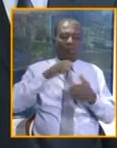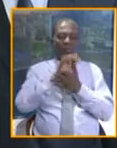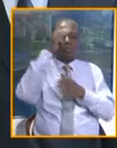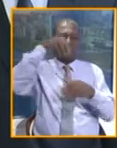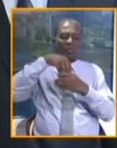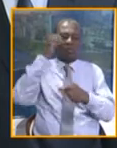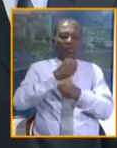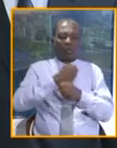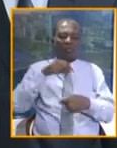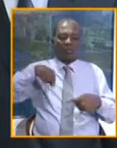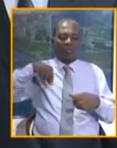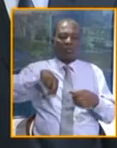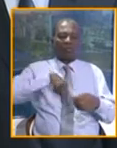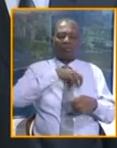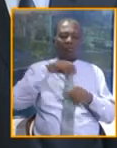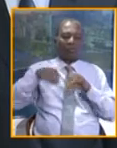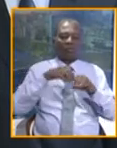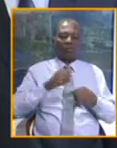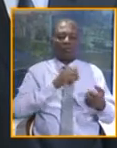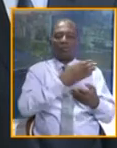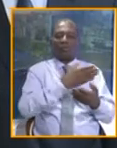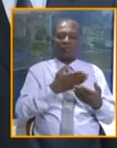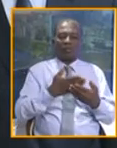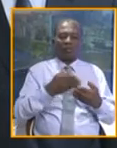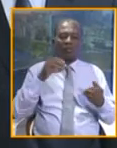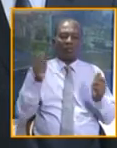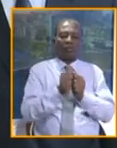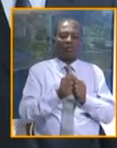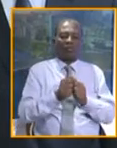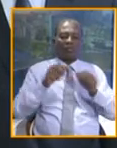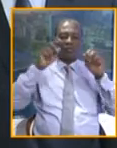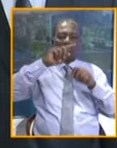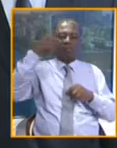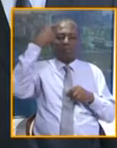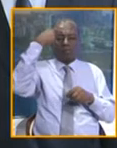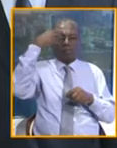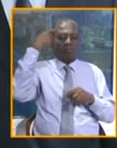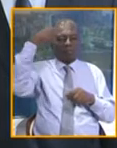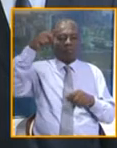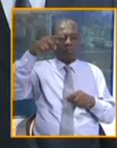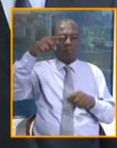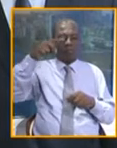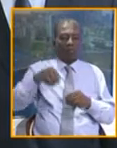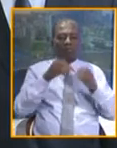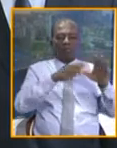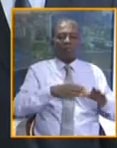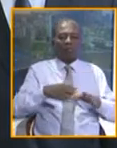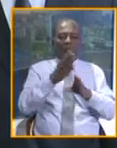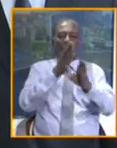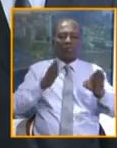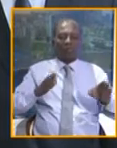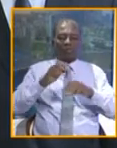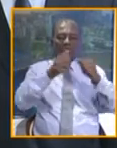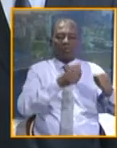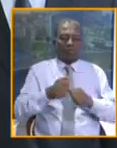dans le travail que nous pourrons entreprendre sur ces prochaines semaines avec le gouvernement pour se mettre en rang